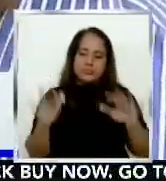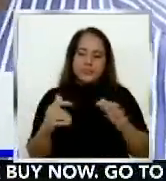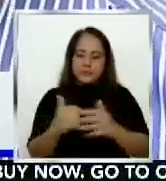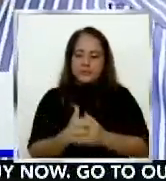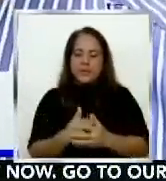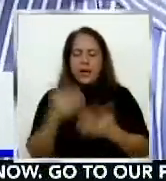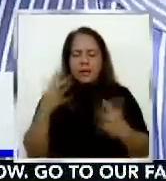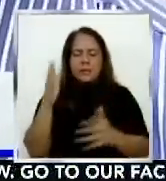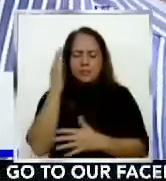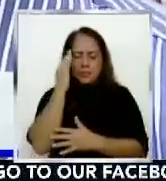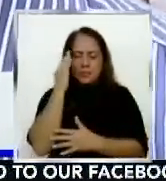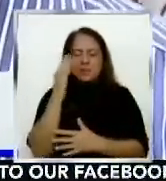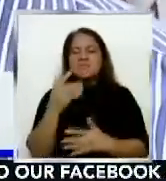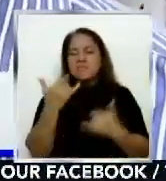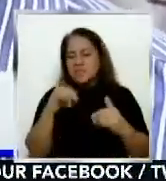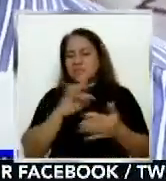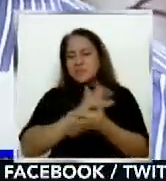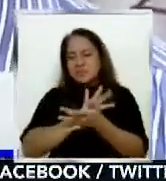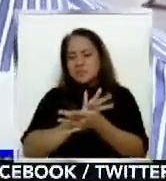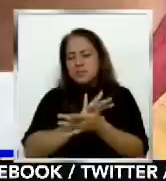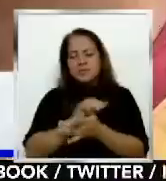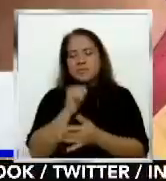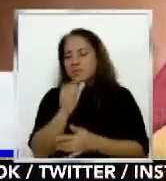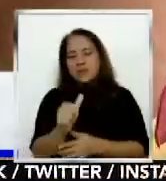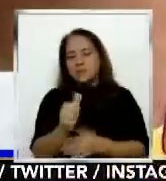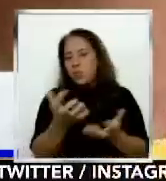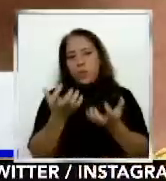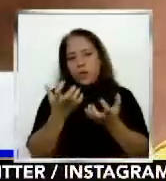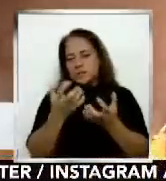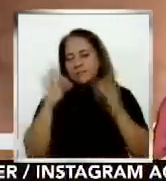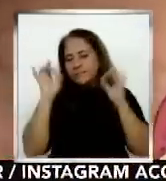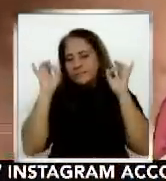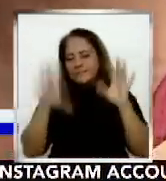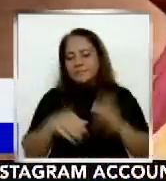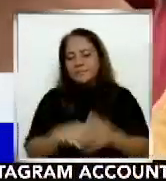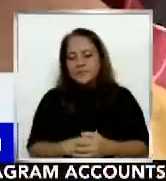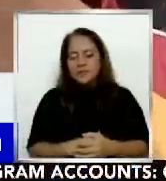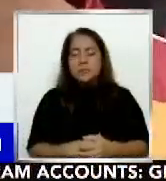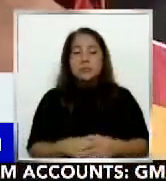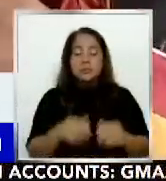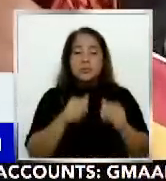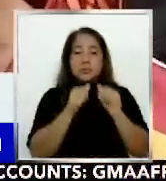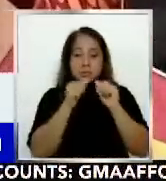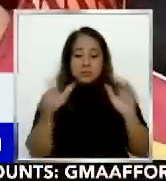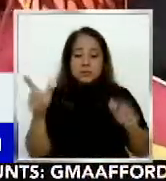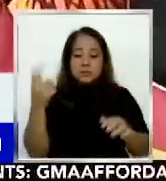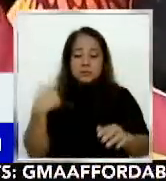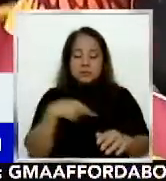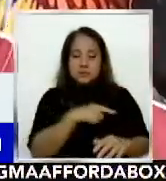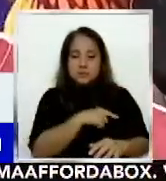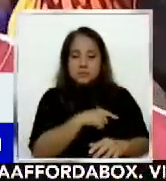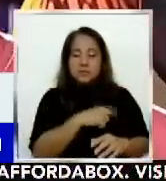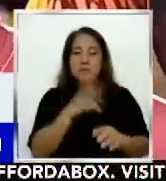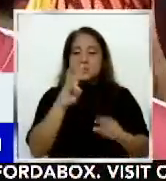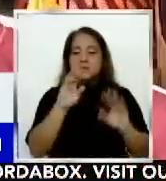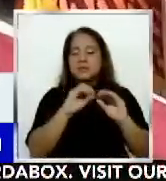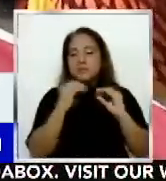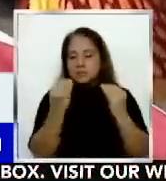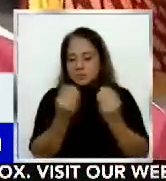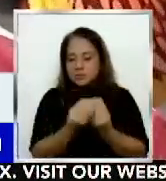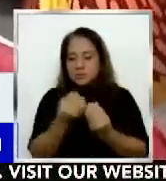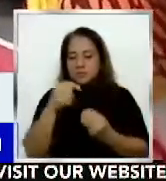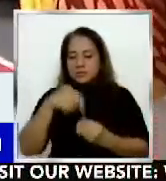nasa pandemya pa rin po tayo, so we do not want to risk it. Malaking blessing po sa aming mga 6 na organisasyon at dito sa kabuuan po